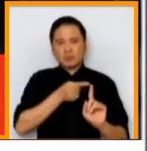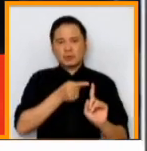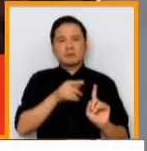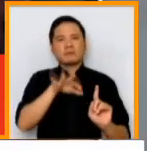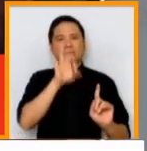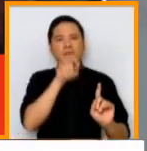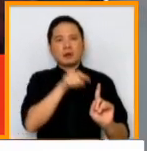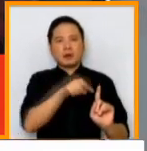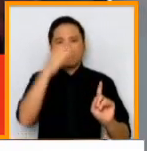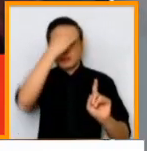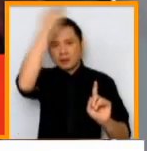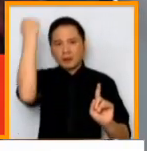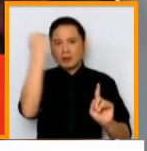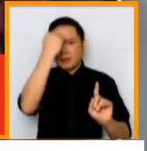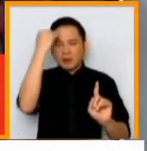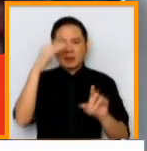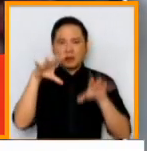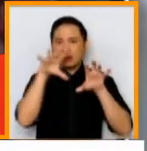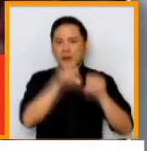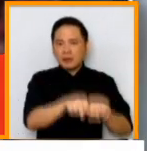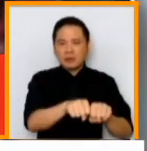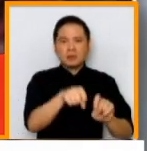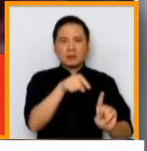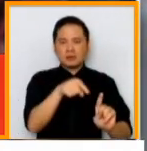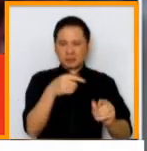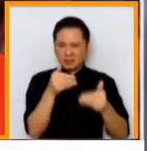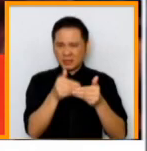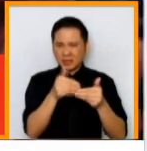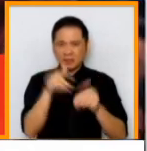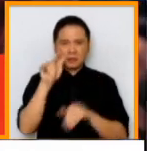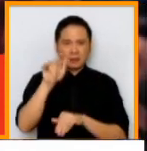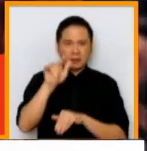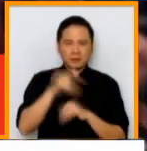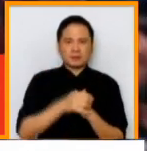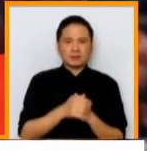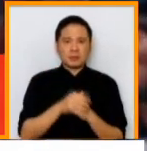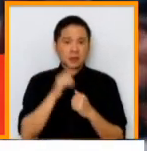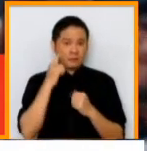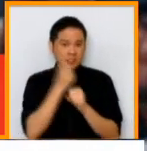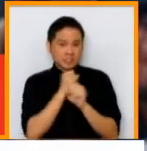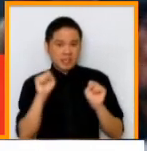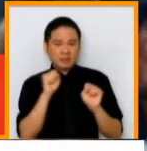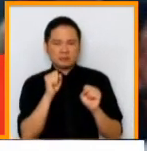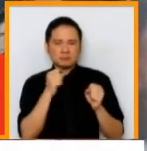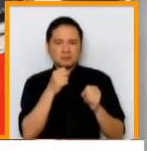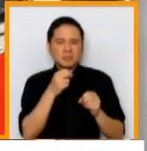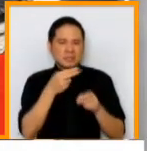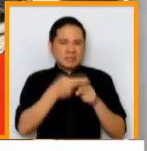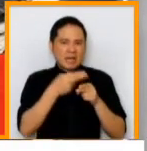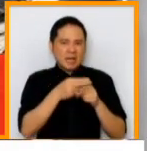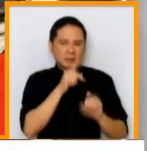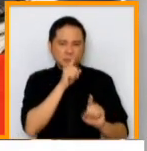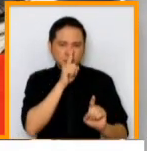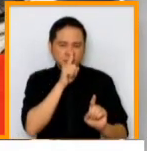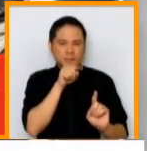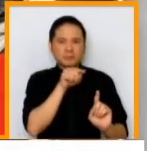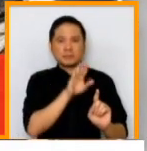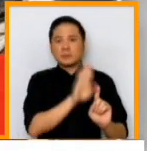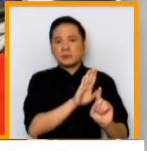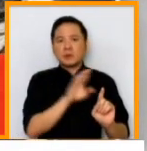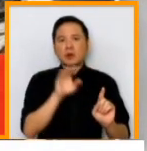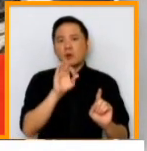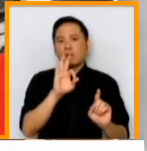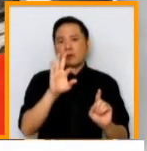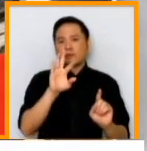Airport. Para sa kanilang seguridad, itatago muna namin sa pangalang Leo, ang isa sa mga OFW na 7 kilometro ang